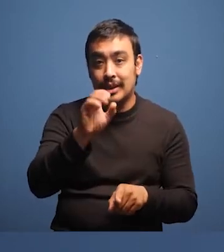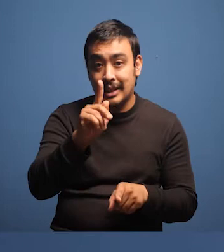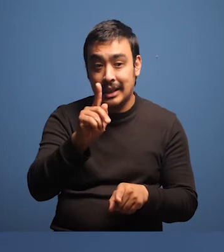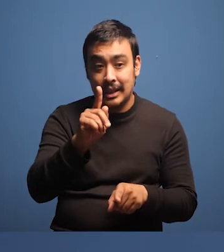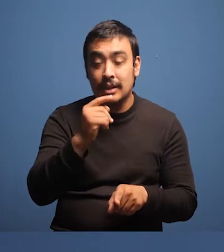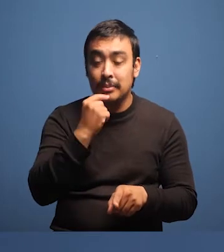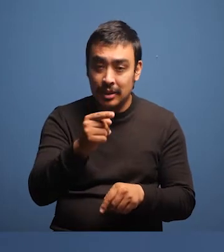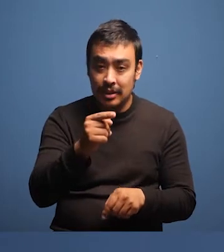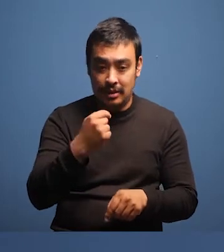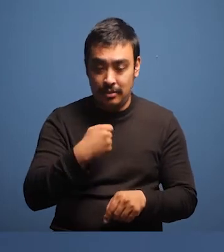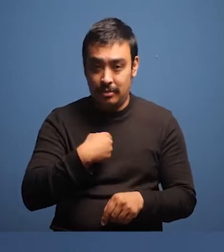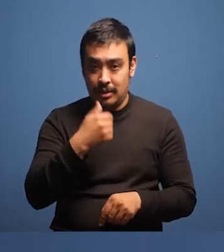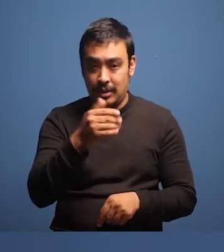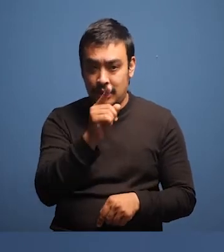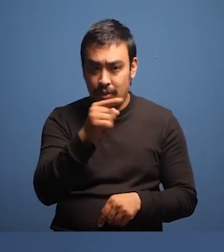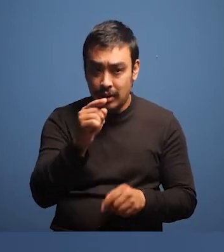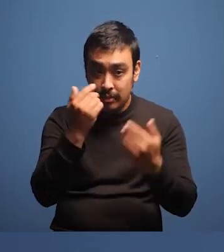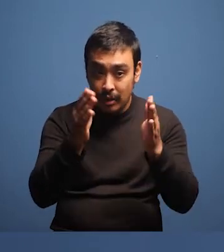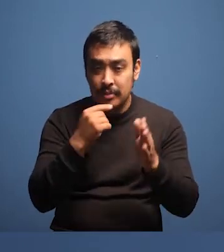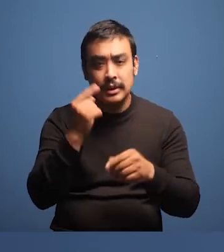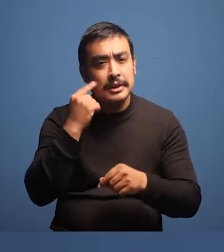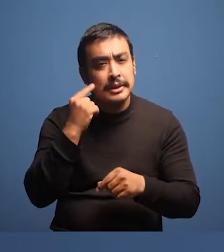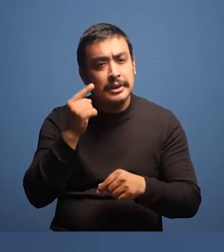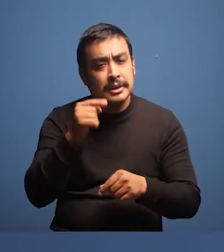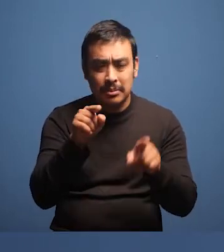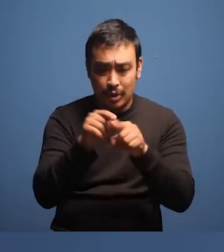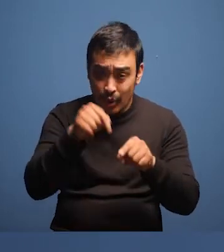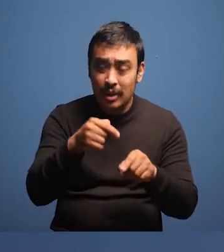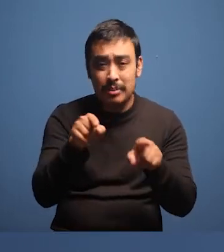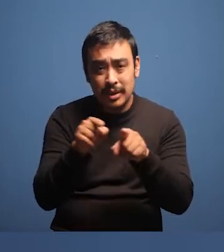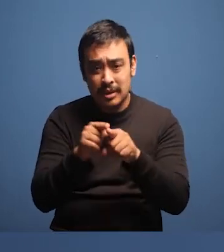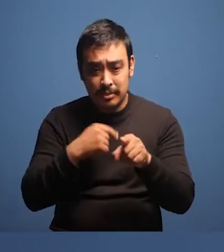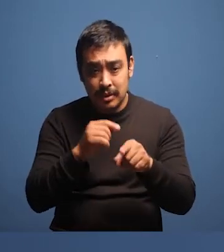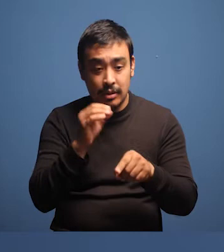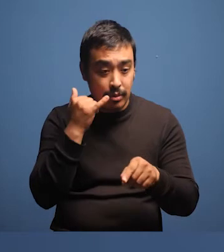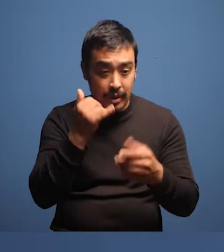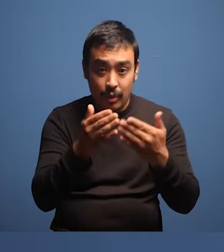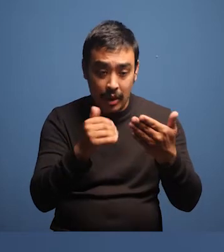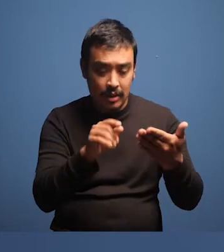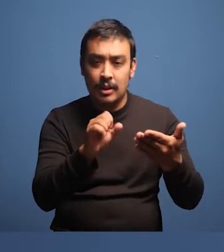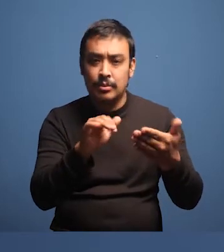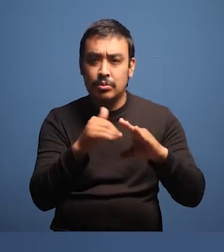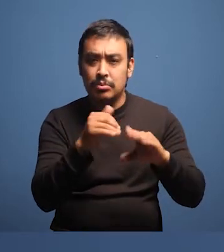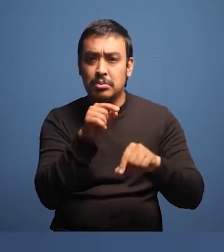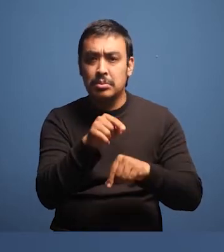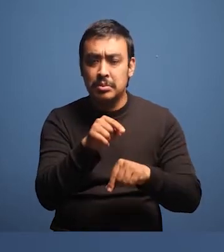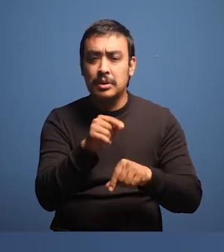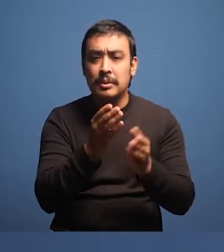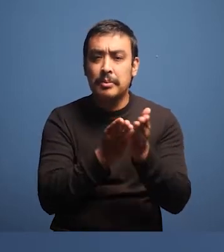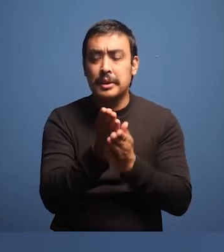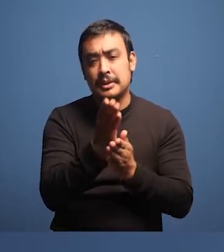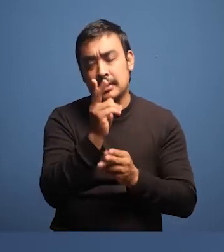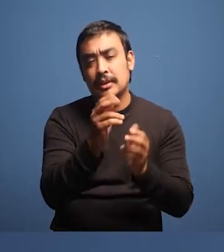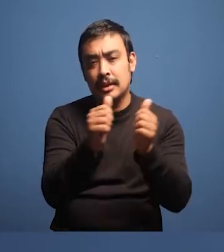के मलाई चाहिँ एउटा त्यो भयो भने होइन डेली बेसिस अहिले पनि मैले आफ्नो मोबाइल ओपन गरेँ भने एउटा म्यासेज त्यस्तै आइरहेको हुन्छ कि। त्यो चाहिँ बानी परिसक्यो। त्यही